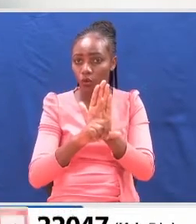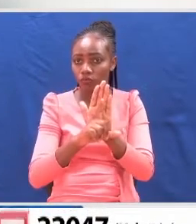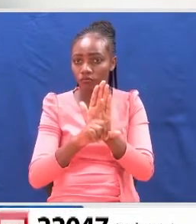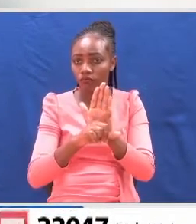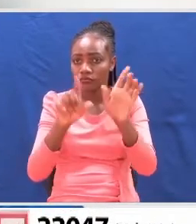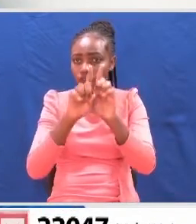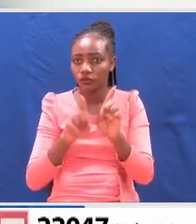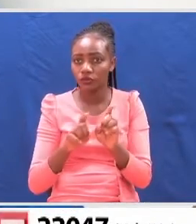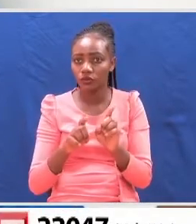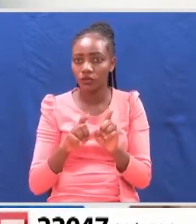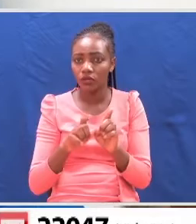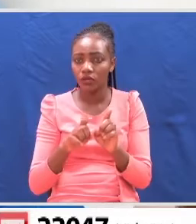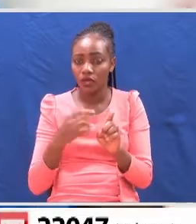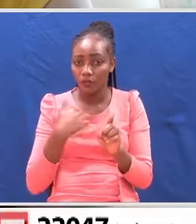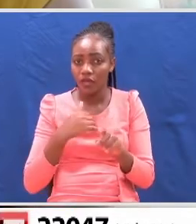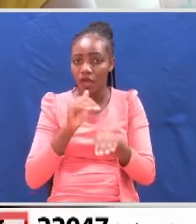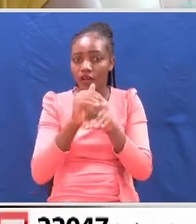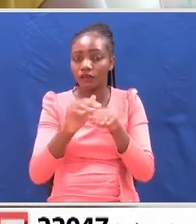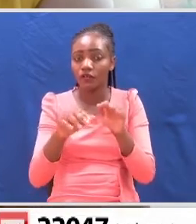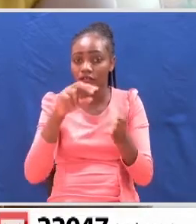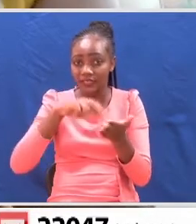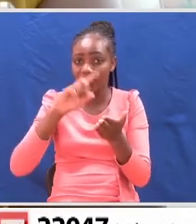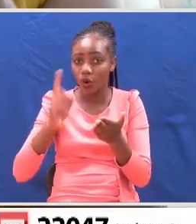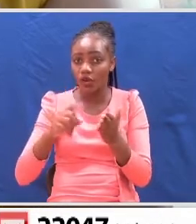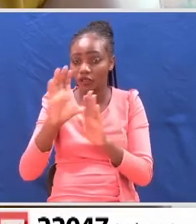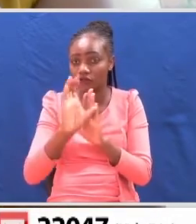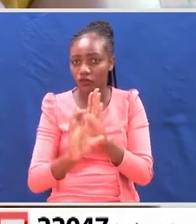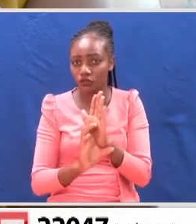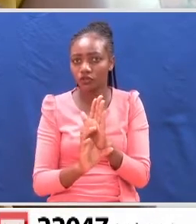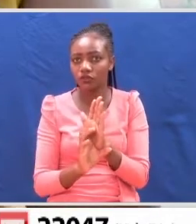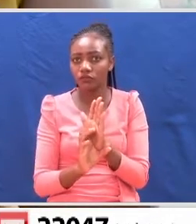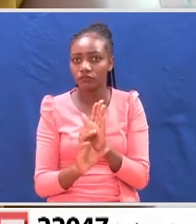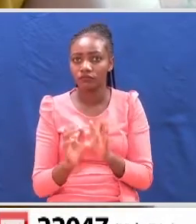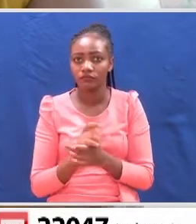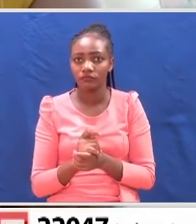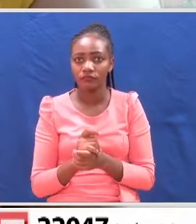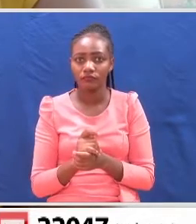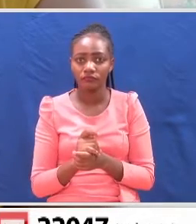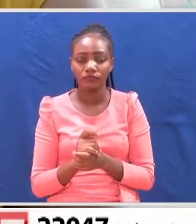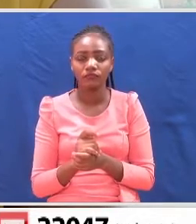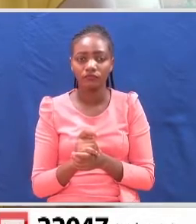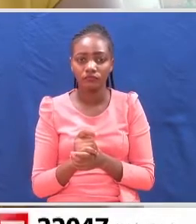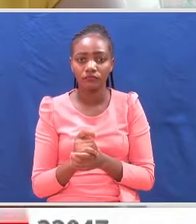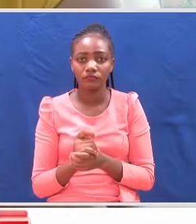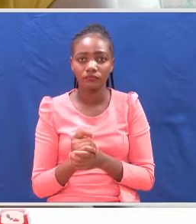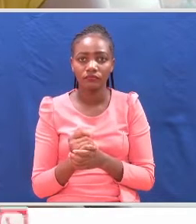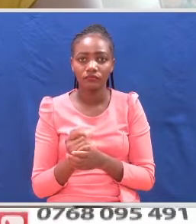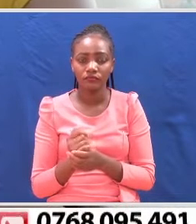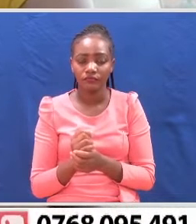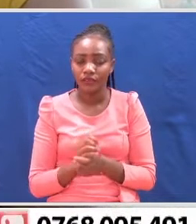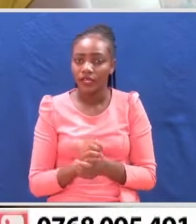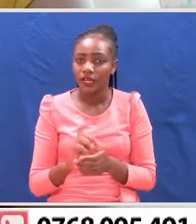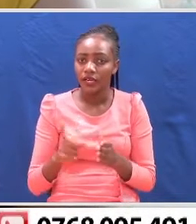mimi naongozwa na standing orders na katiba. Kwa hivyo ulikuwa ndani ya conscience yako, ilikuwa very clear.